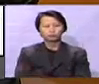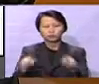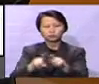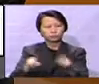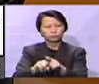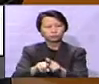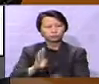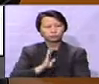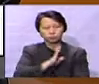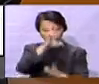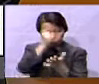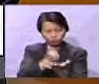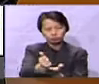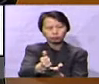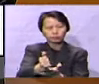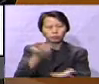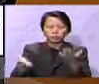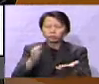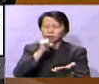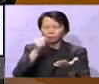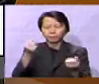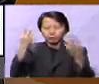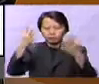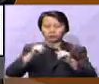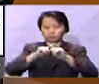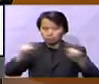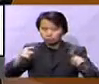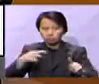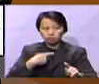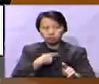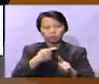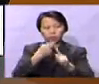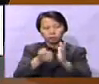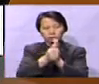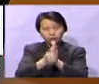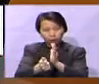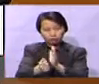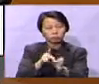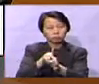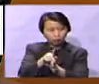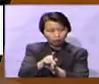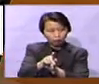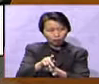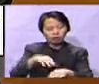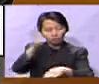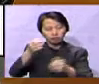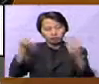the board of trustees maybe tak terlalu ramai, tetapi kita dari segi kemahiran dan kepakaran lagi ramai lebih